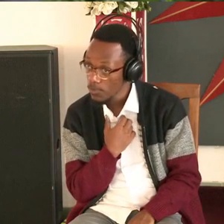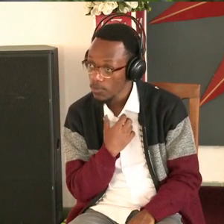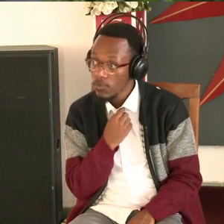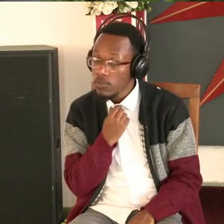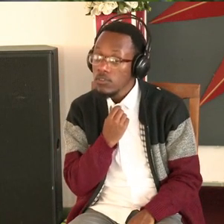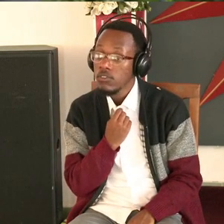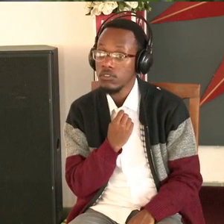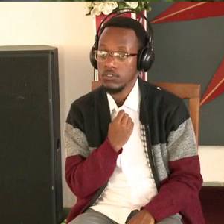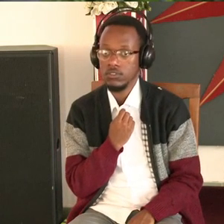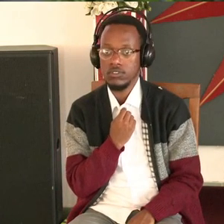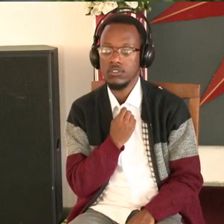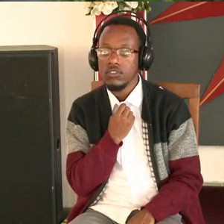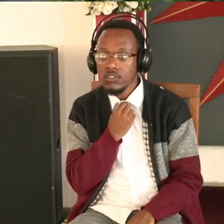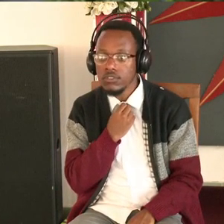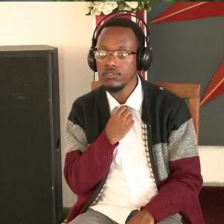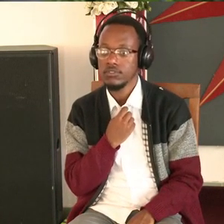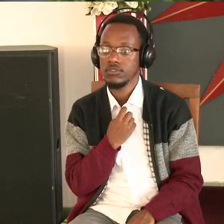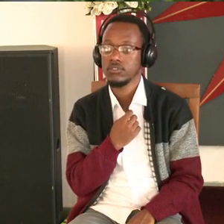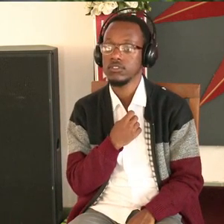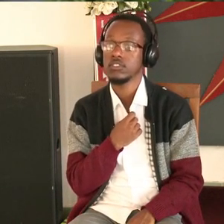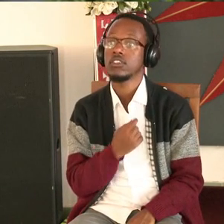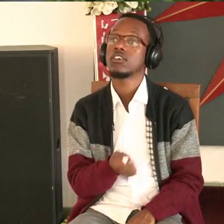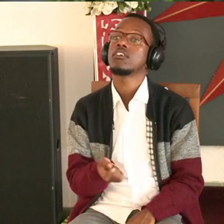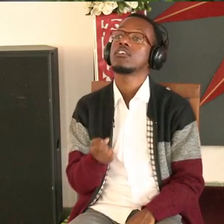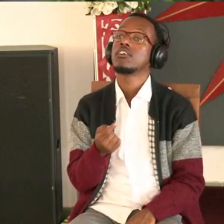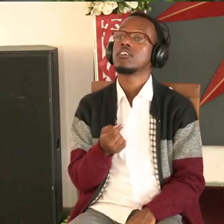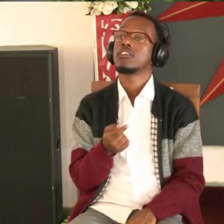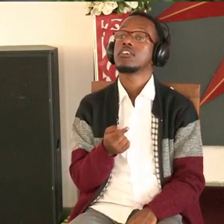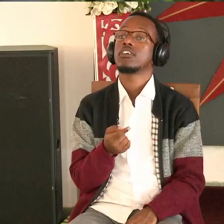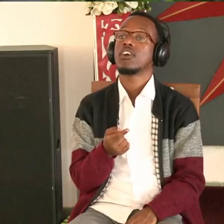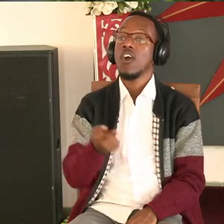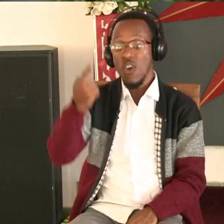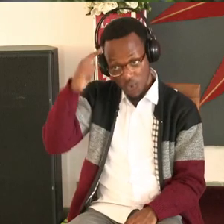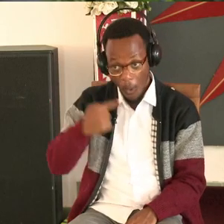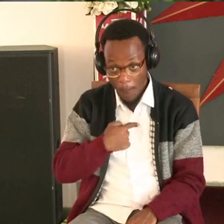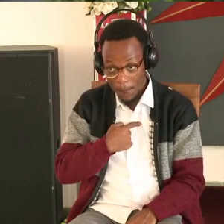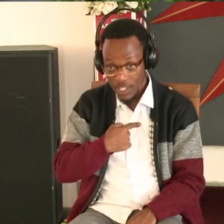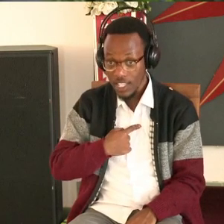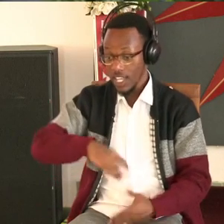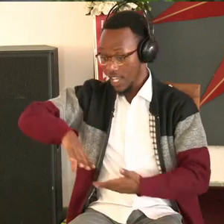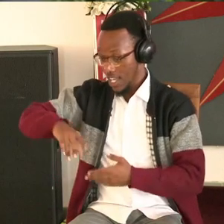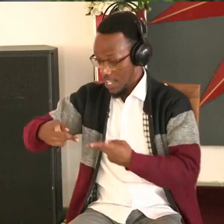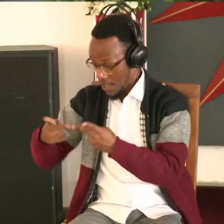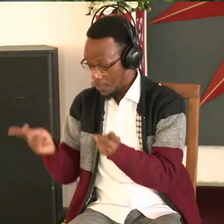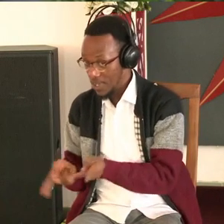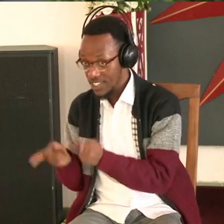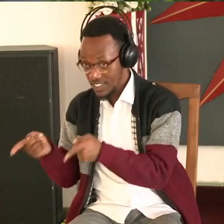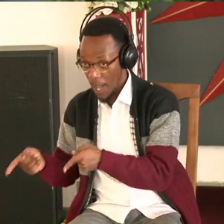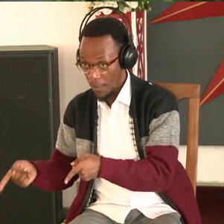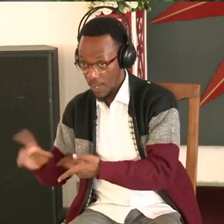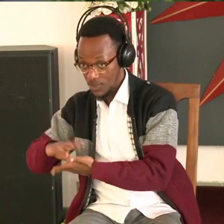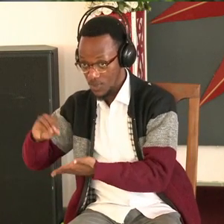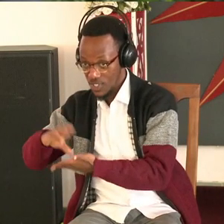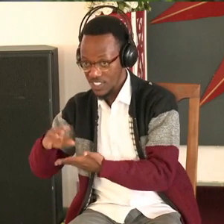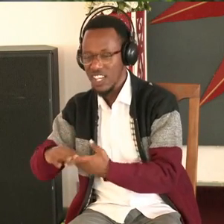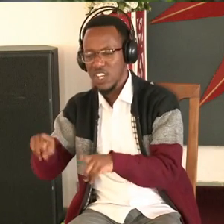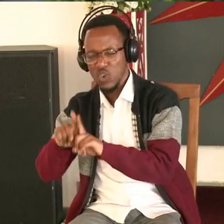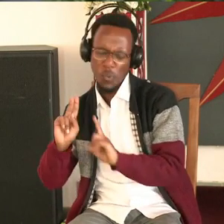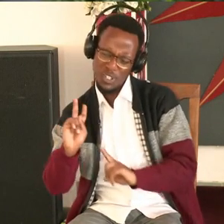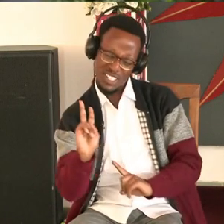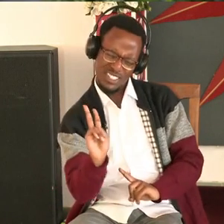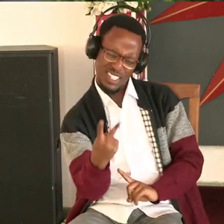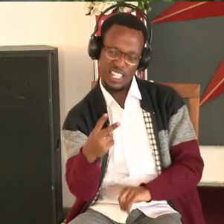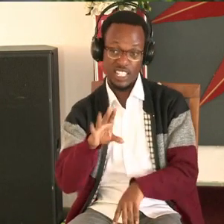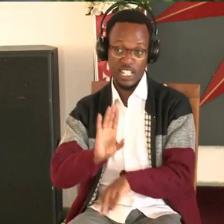Zurich est un deuxième Krefeld. Zurich est Krefeld une maison directe.